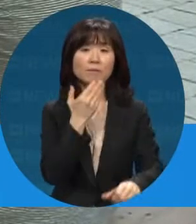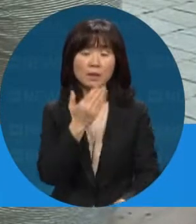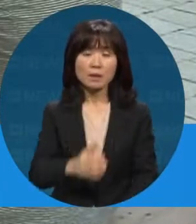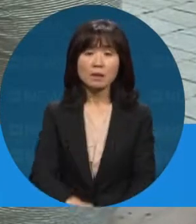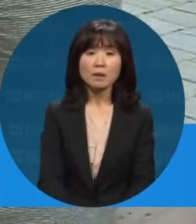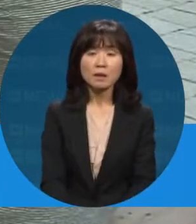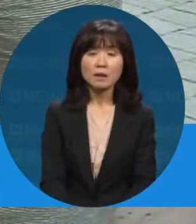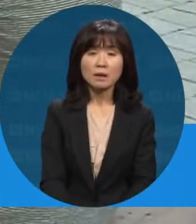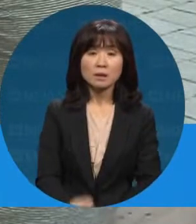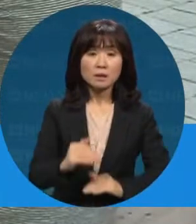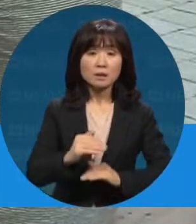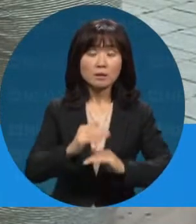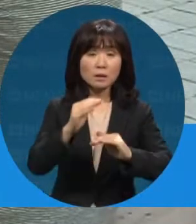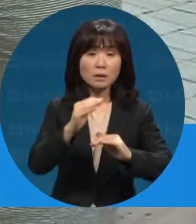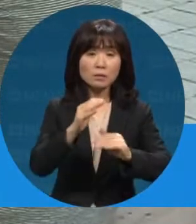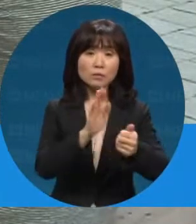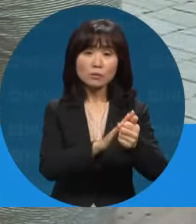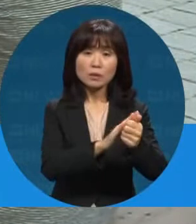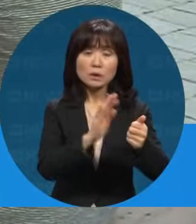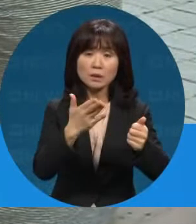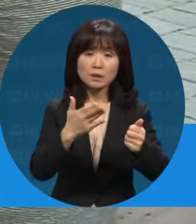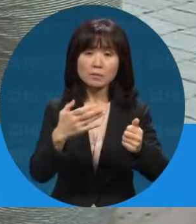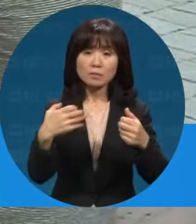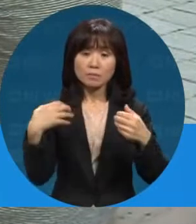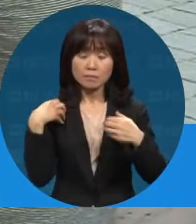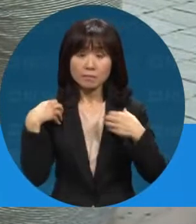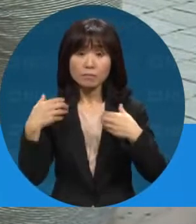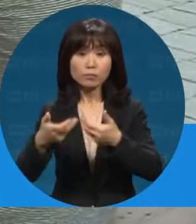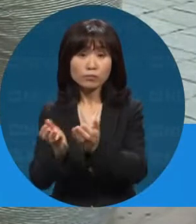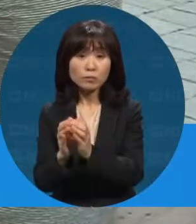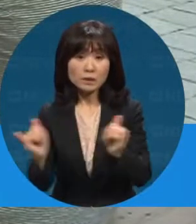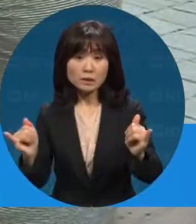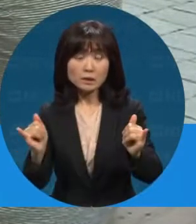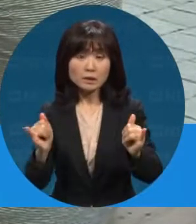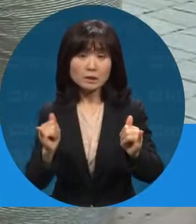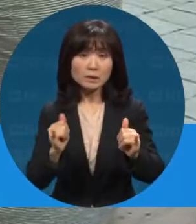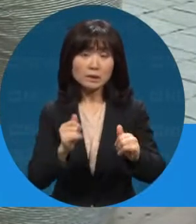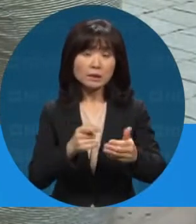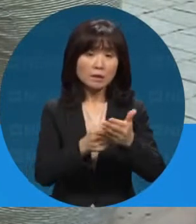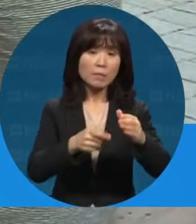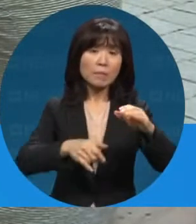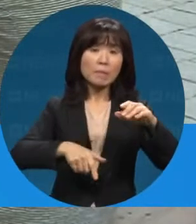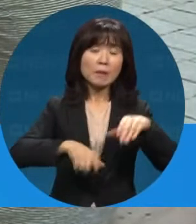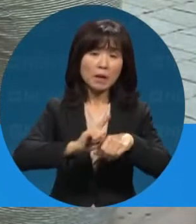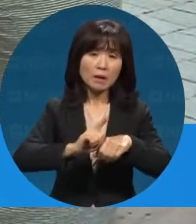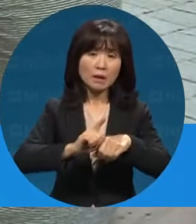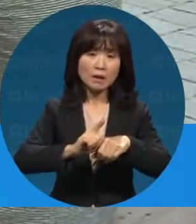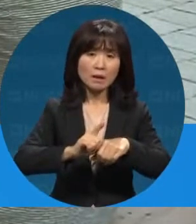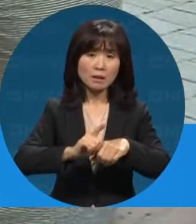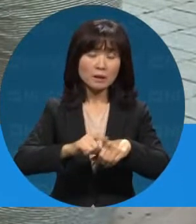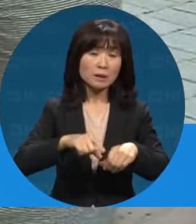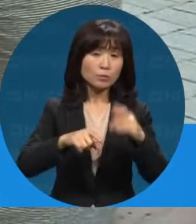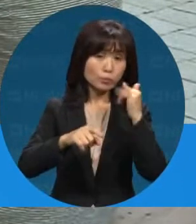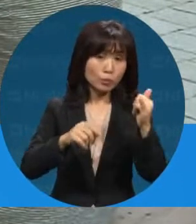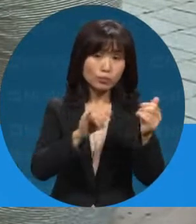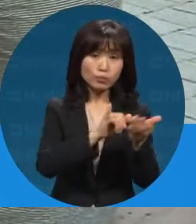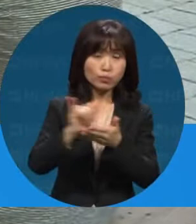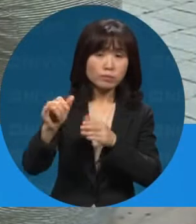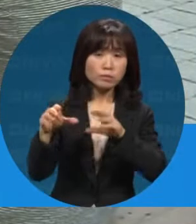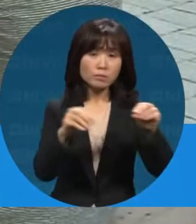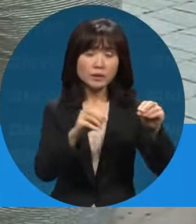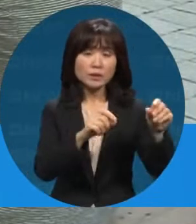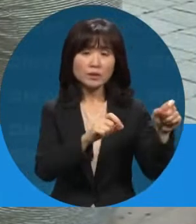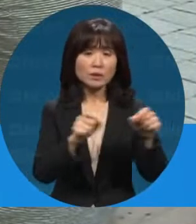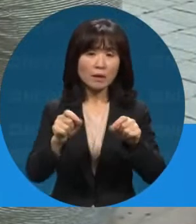있는데요이 절차를 지원해야 할 단국제들이 제때 신청을 하지 않아 이들 부모에 대한 출국 금지를 연장하지